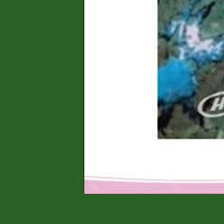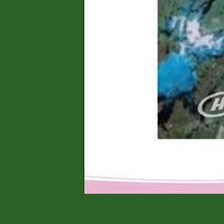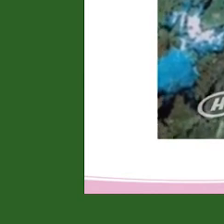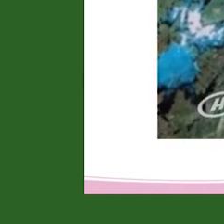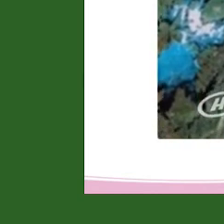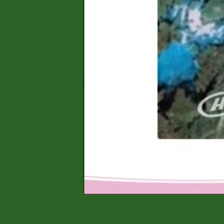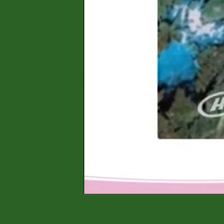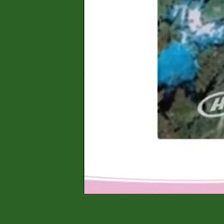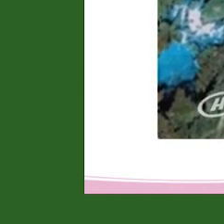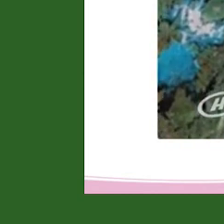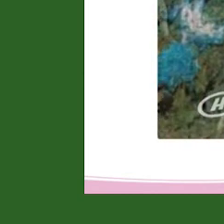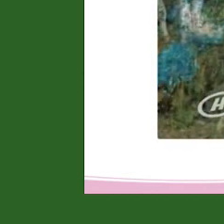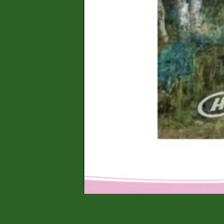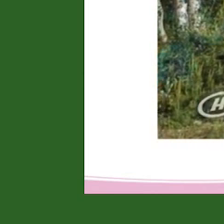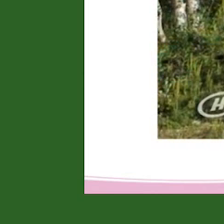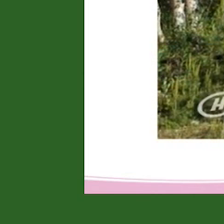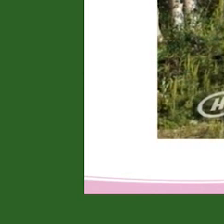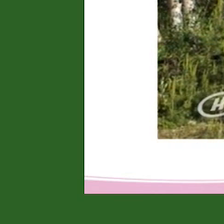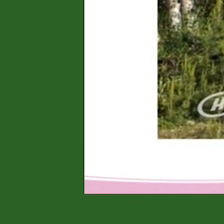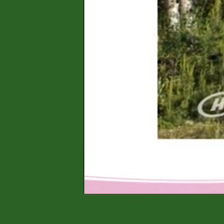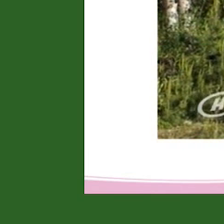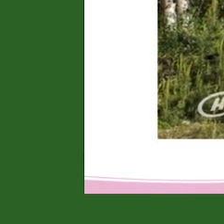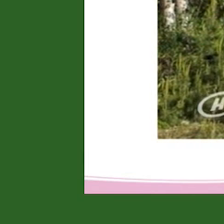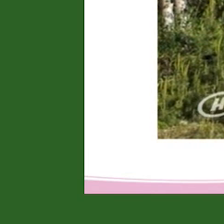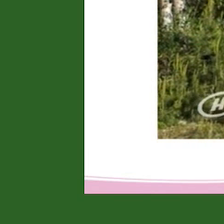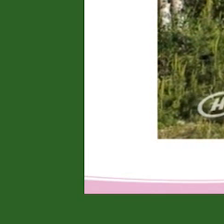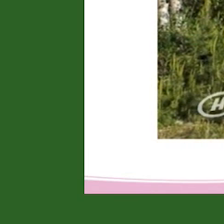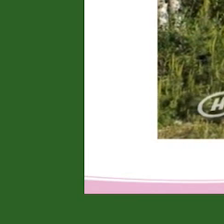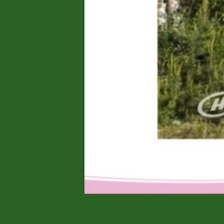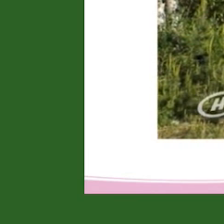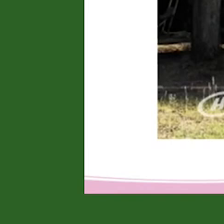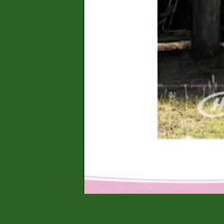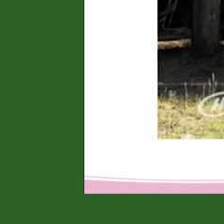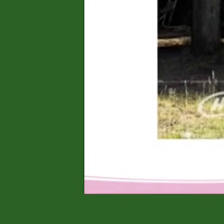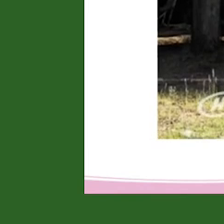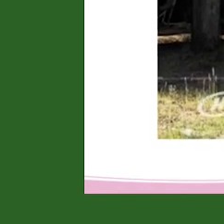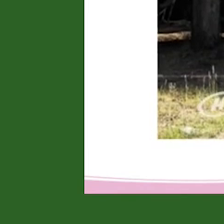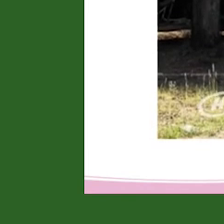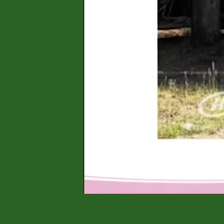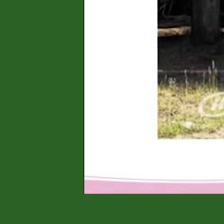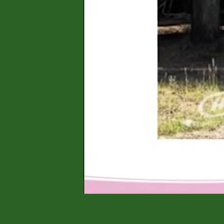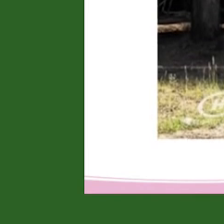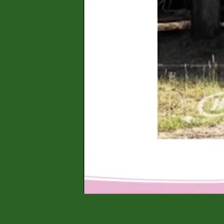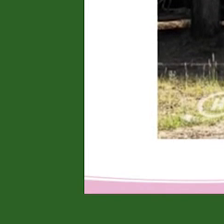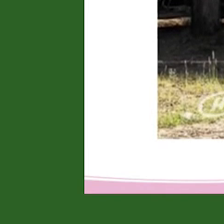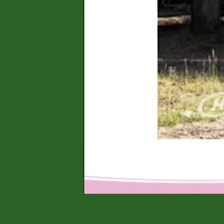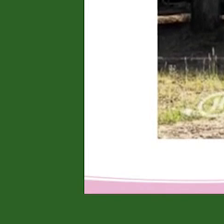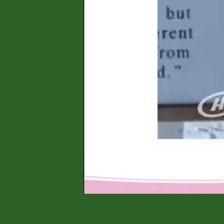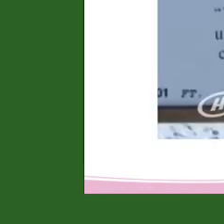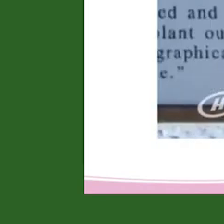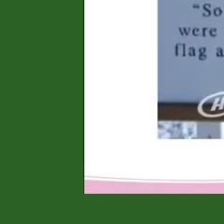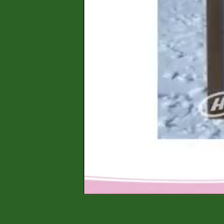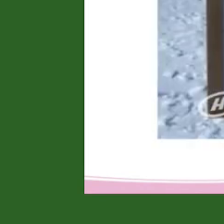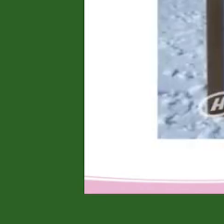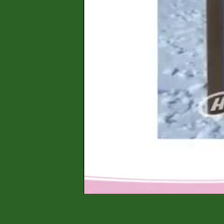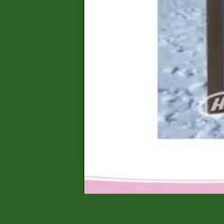и Норвегии и разделен на 3 часовых пояса. В одной части города может быть 10 часов утра, в другой 11, а в третьей и